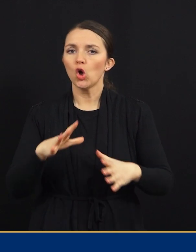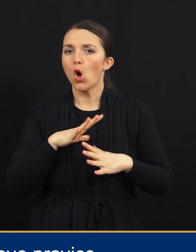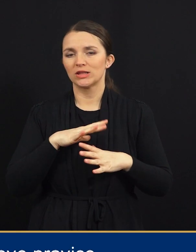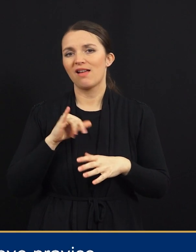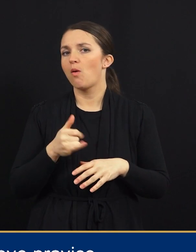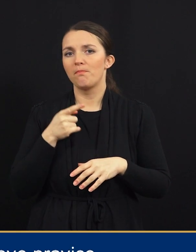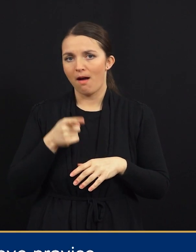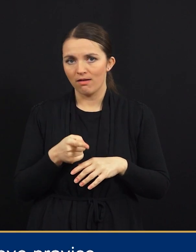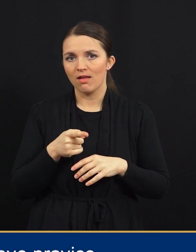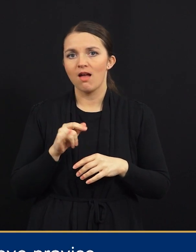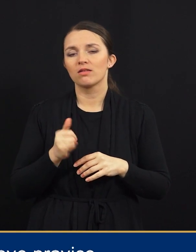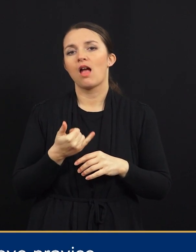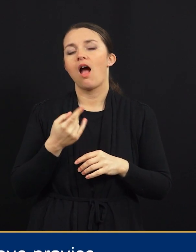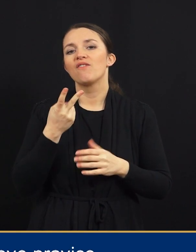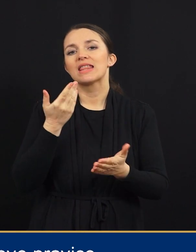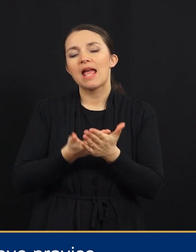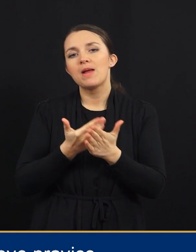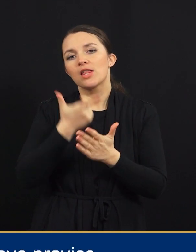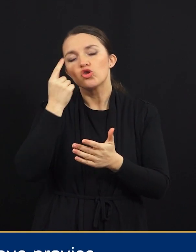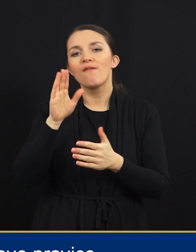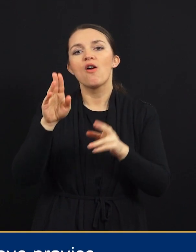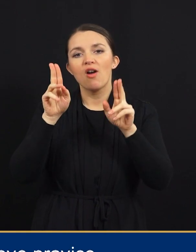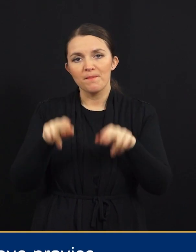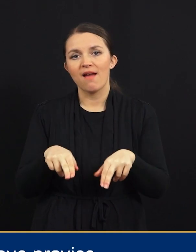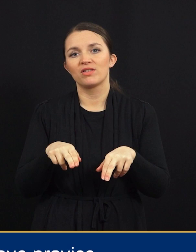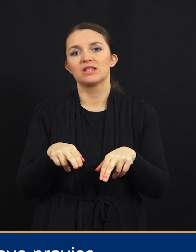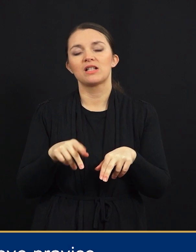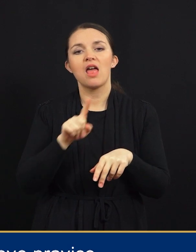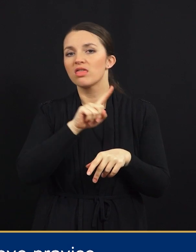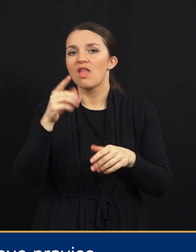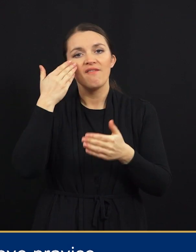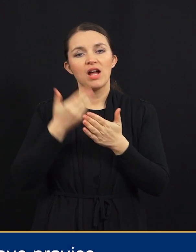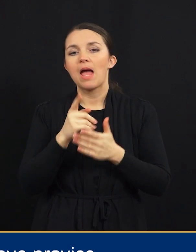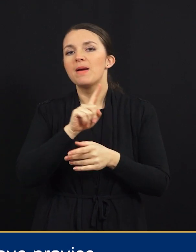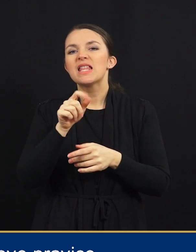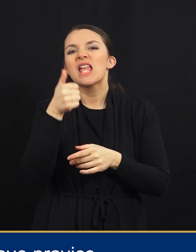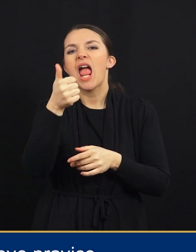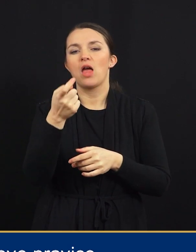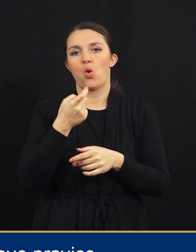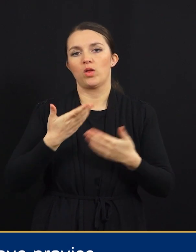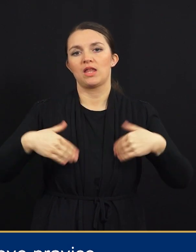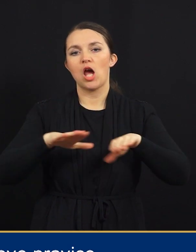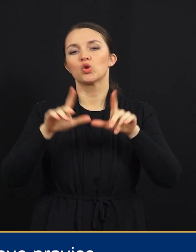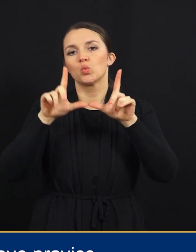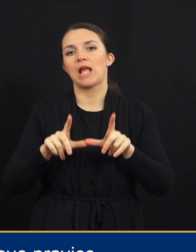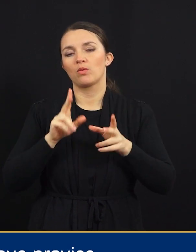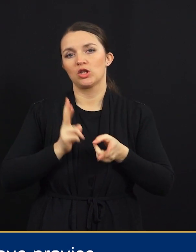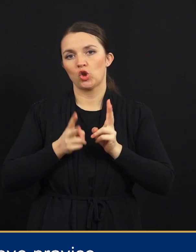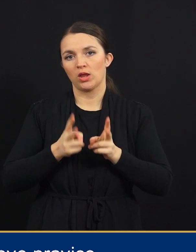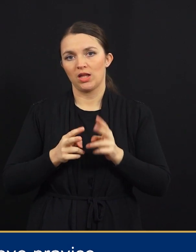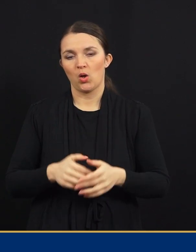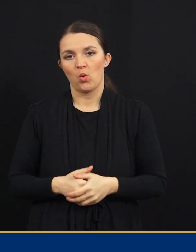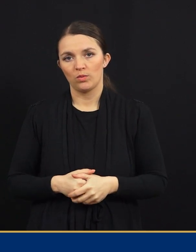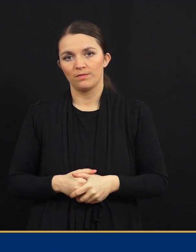Grozljivo pa je, da v temeljne človekove pravice ne verjame niti eden od naših ustavnih sodnikov.